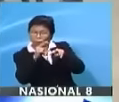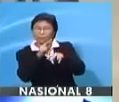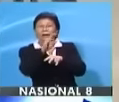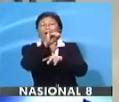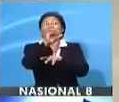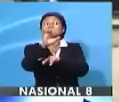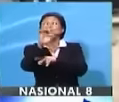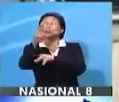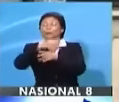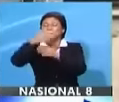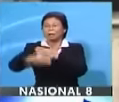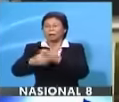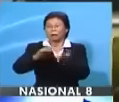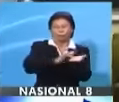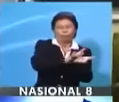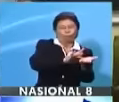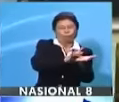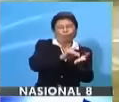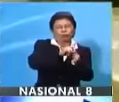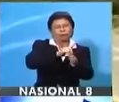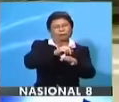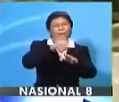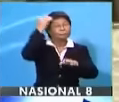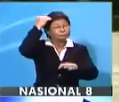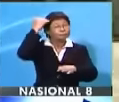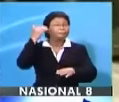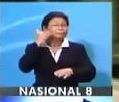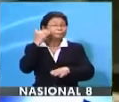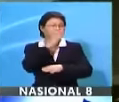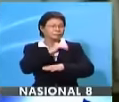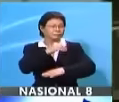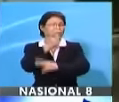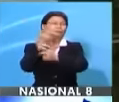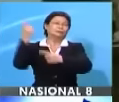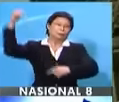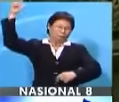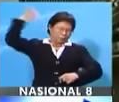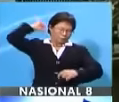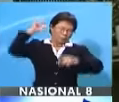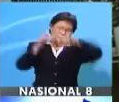rapi selepas menjalani rawatan di bahagian kepala dan tulang belakang.